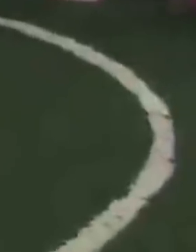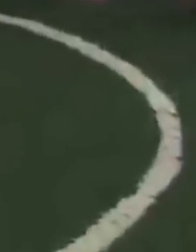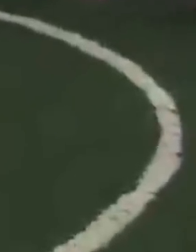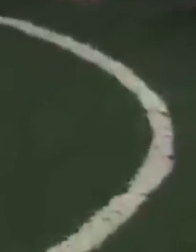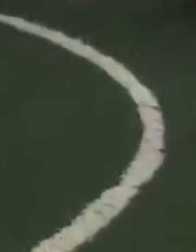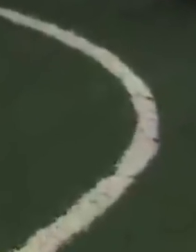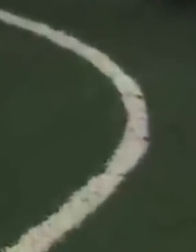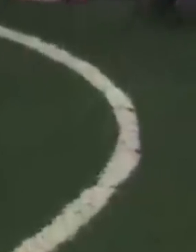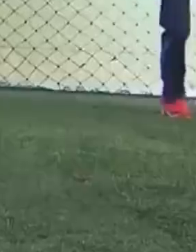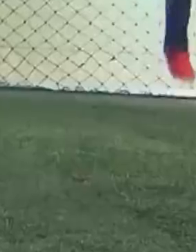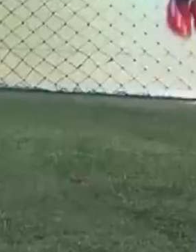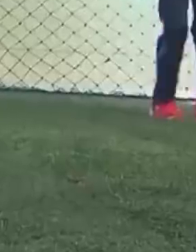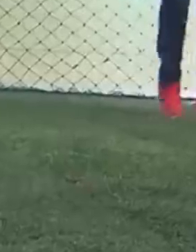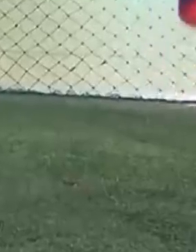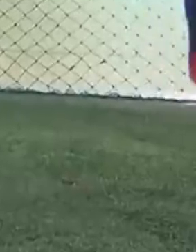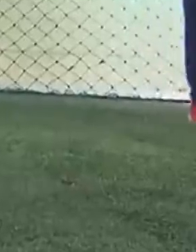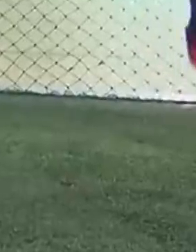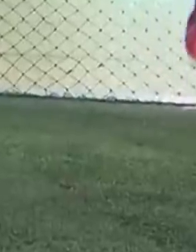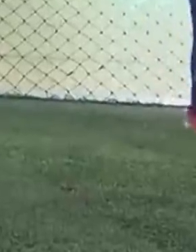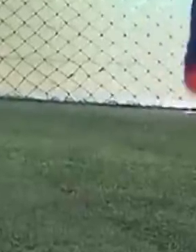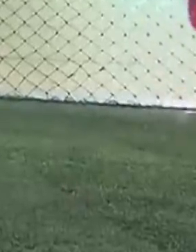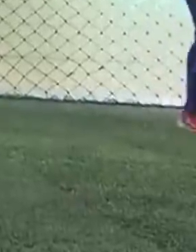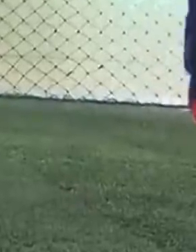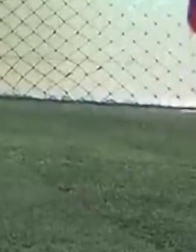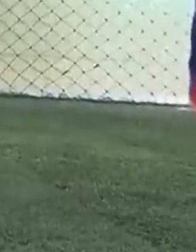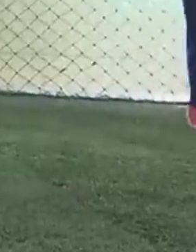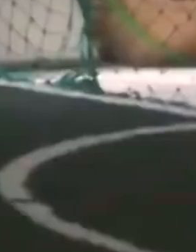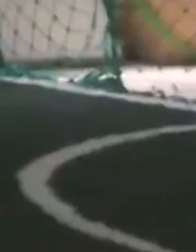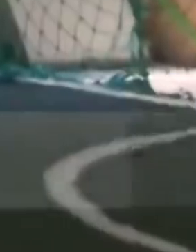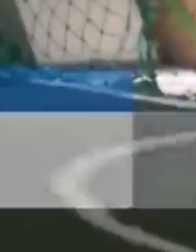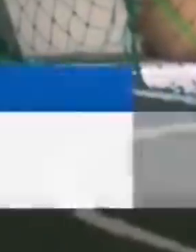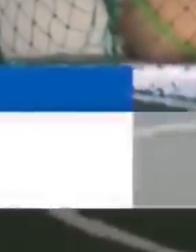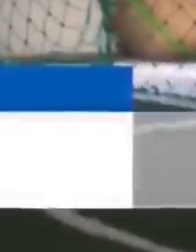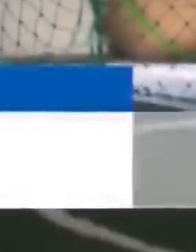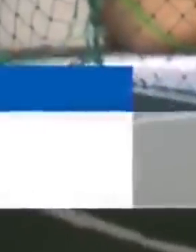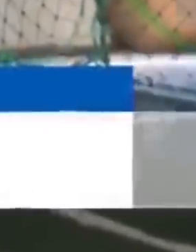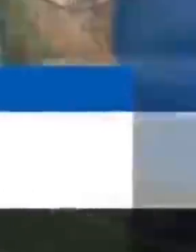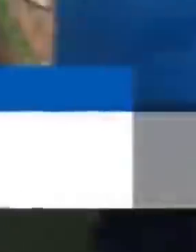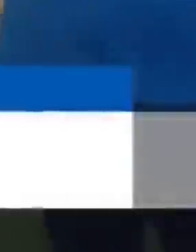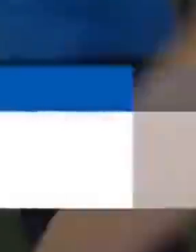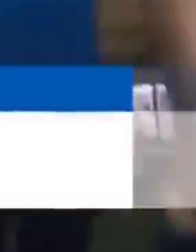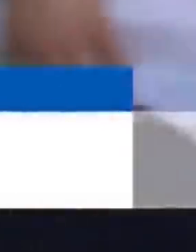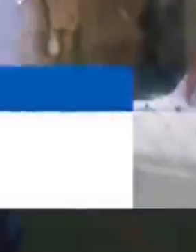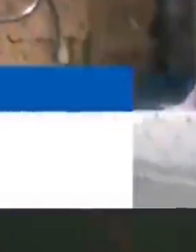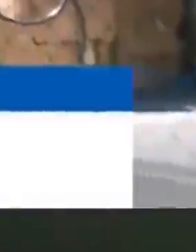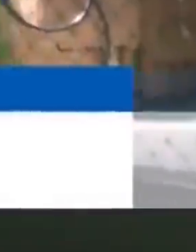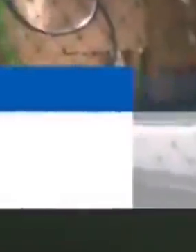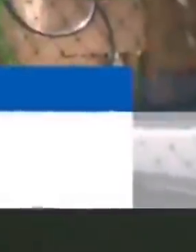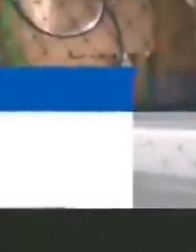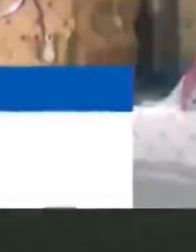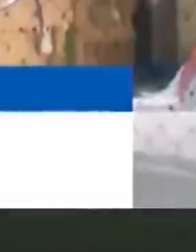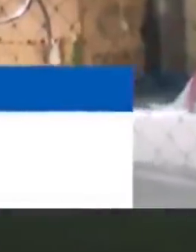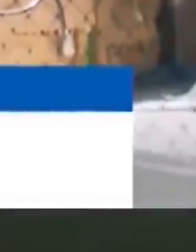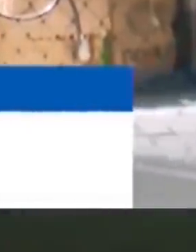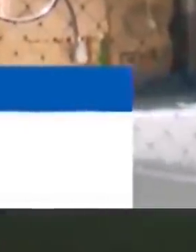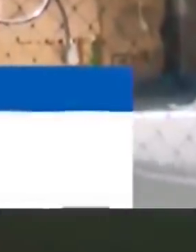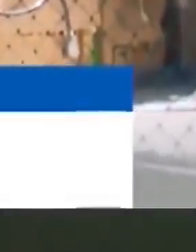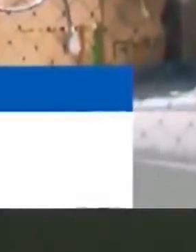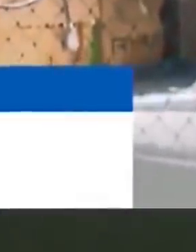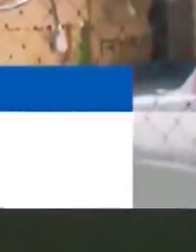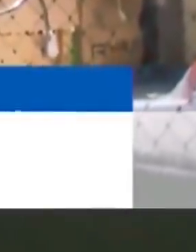원기가 제일 좋아하는 건 가족과 친구입니다. 친구들이랑 같이 여행 가고 싶어요. 일본. 왜요?